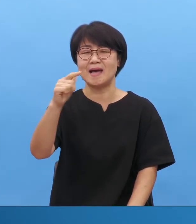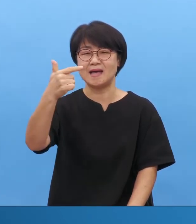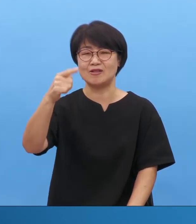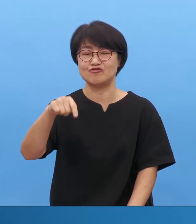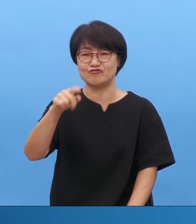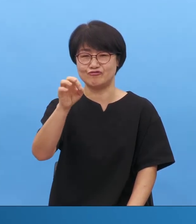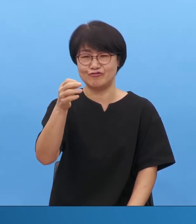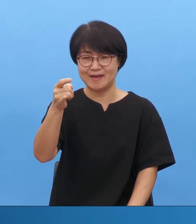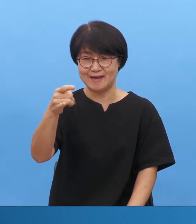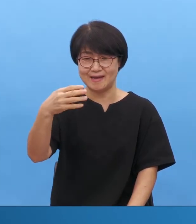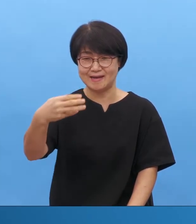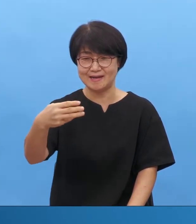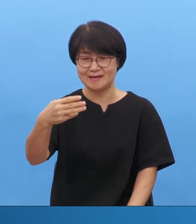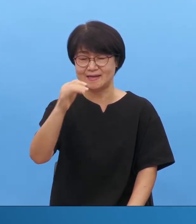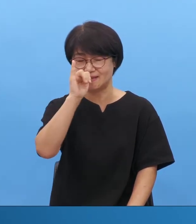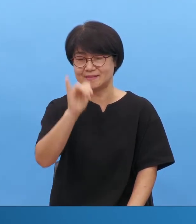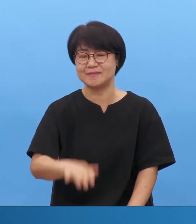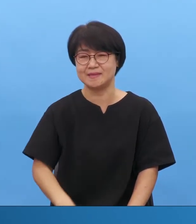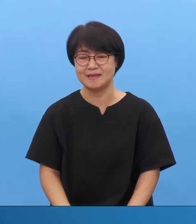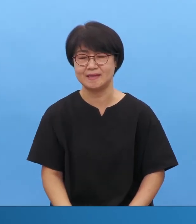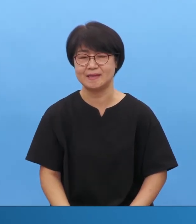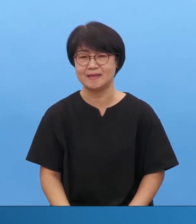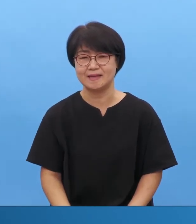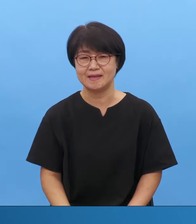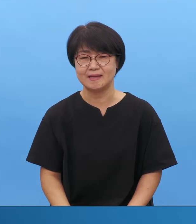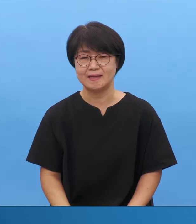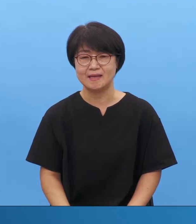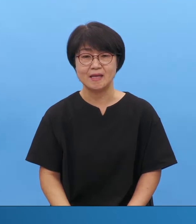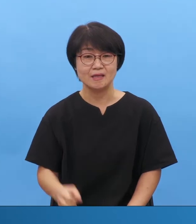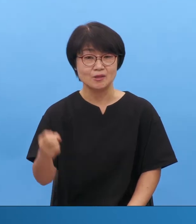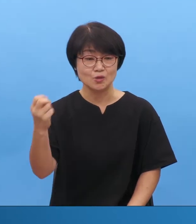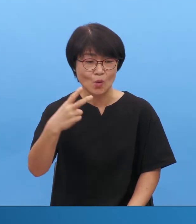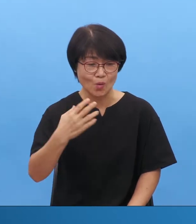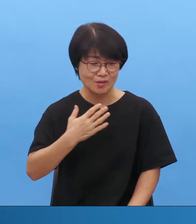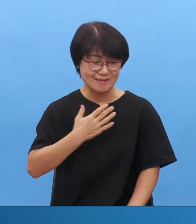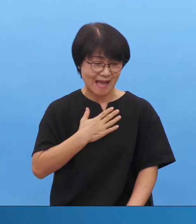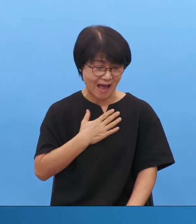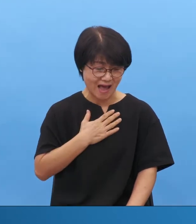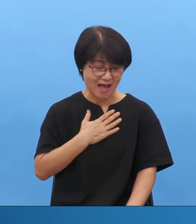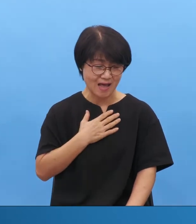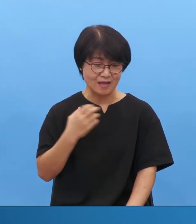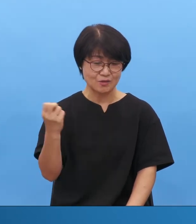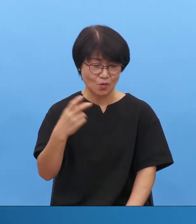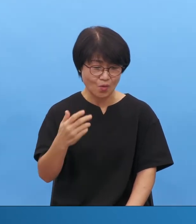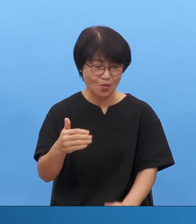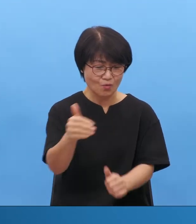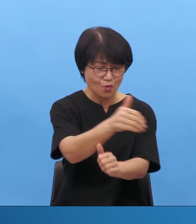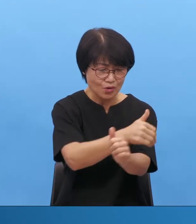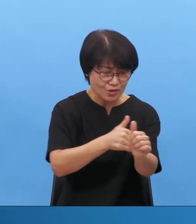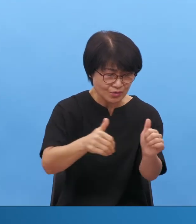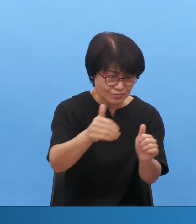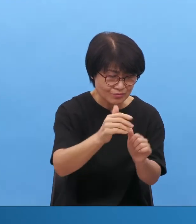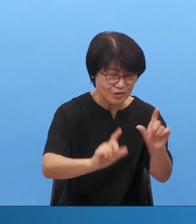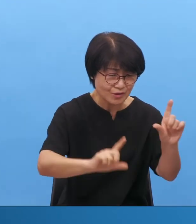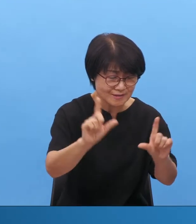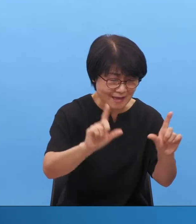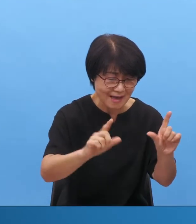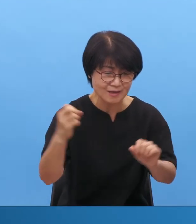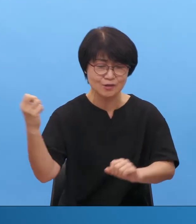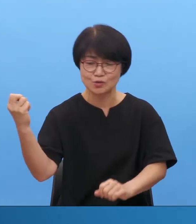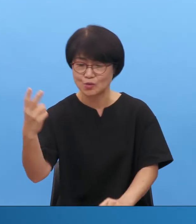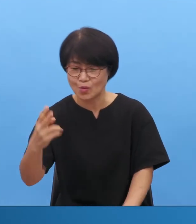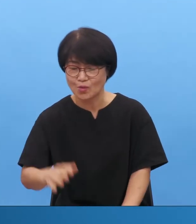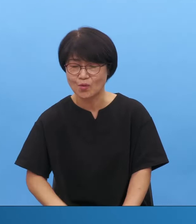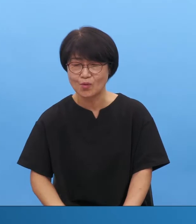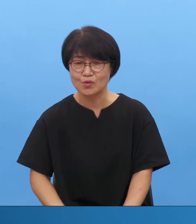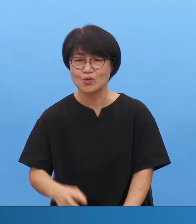현장을 지키는 기도의 파수꾼이에요. And we also must become the watchman of prayer who saves and guards us